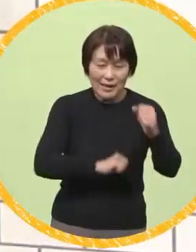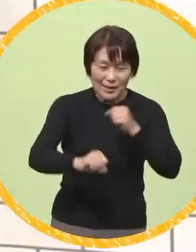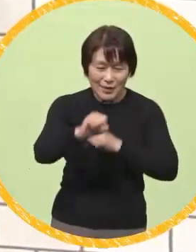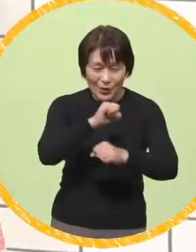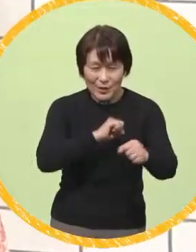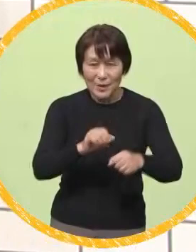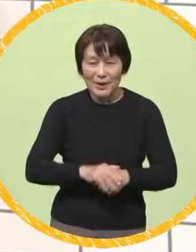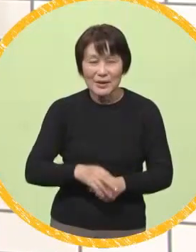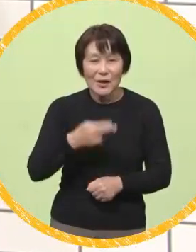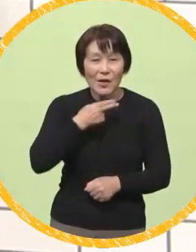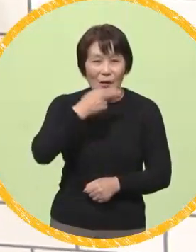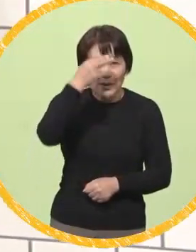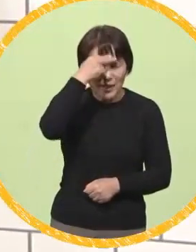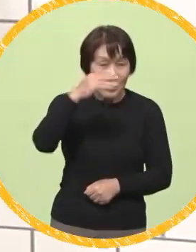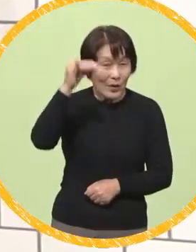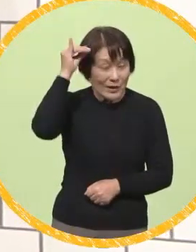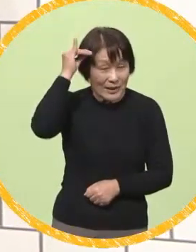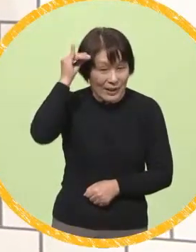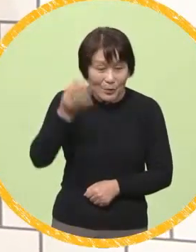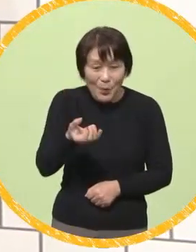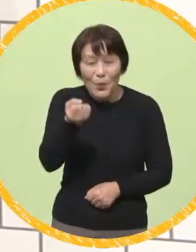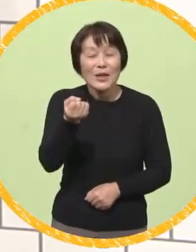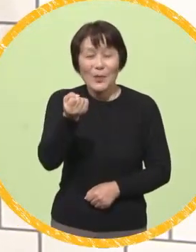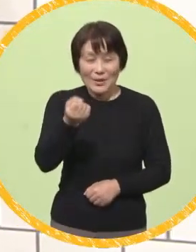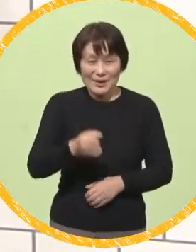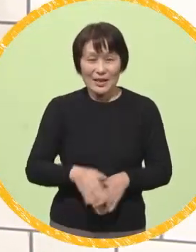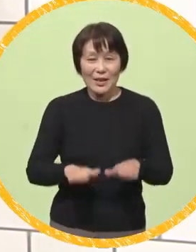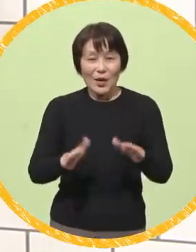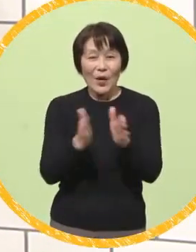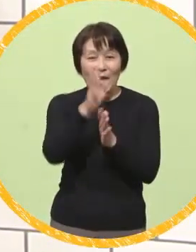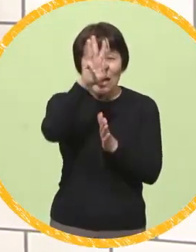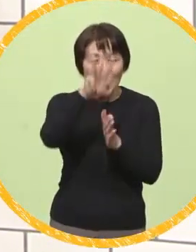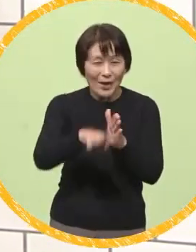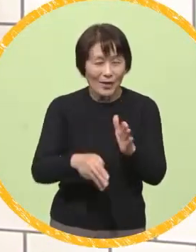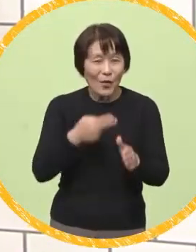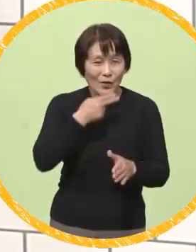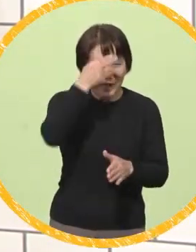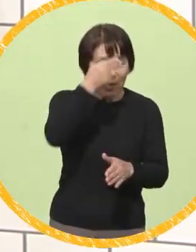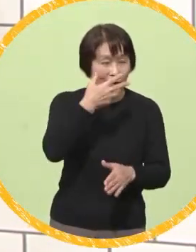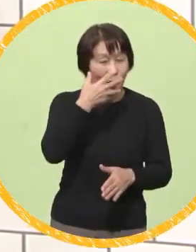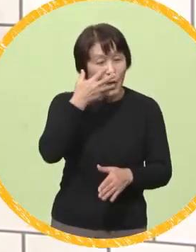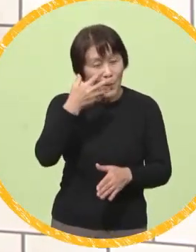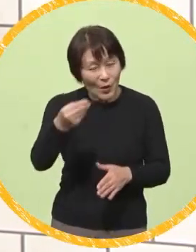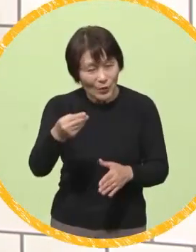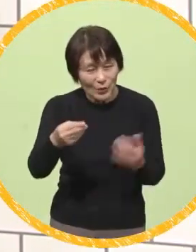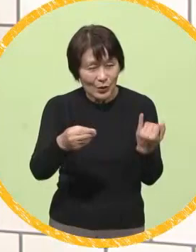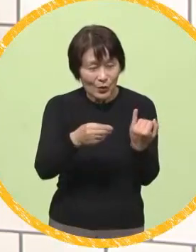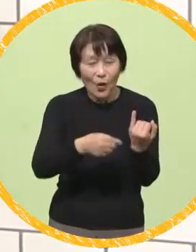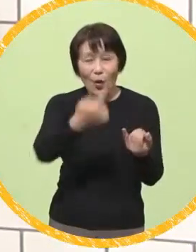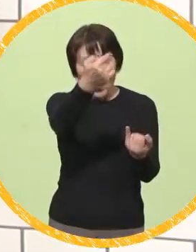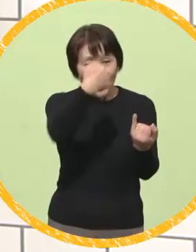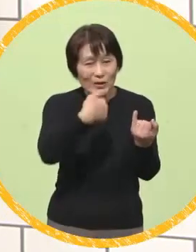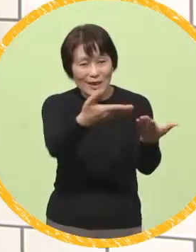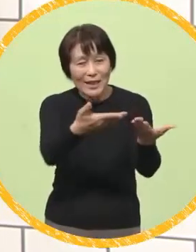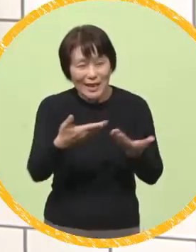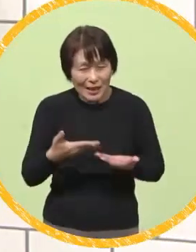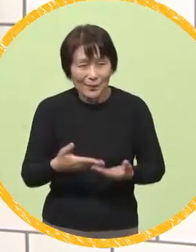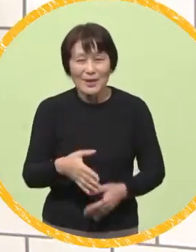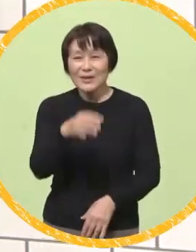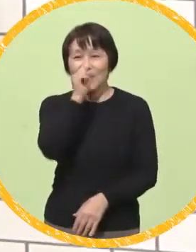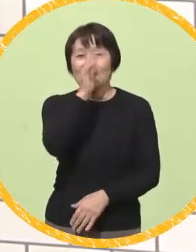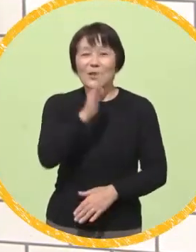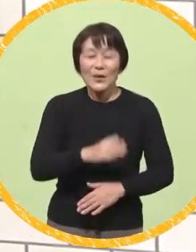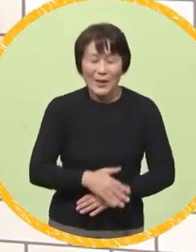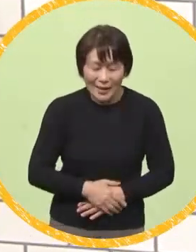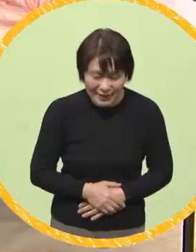幅広いお酒の知識を生かして、今日は神奈川のお酒の魅力を教えてくれる須藤麻美さんです。 よろしくお願いいた